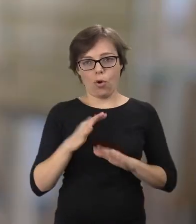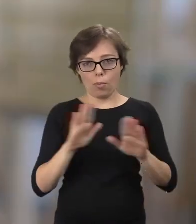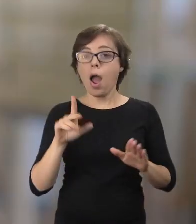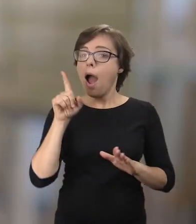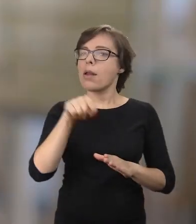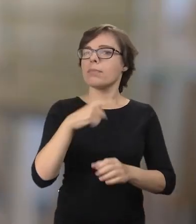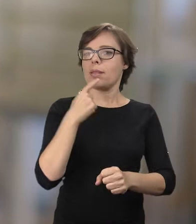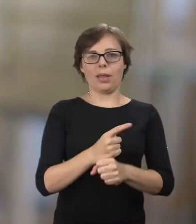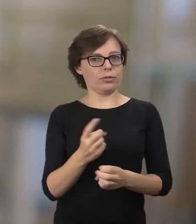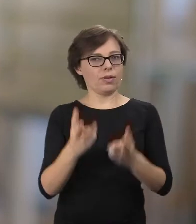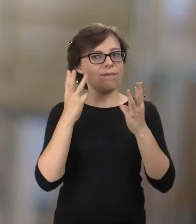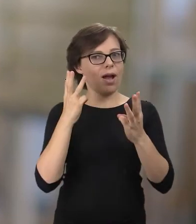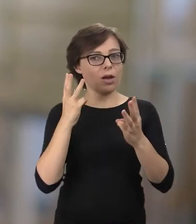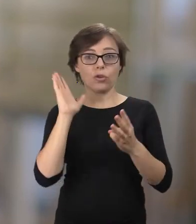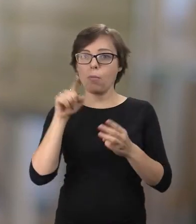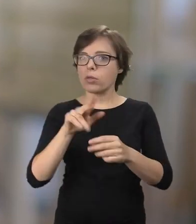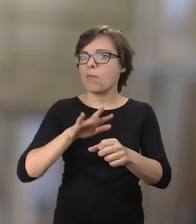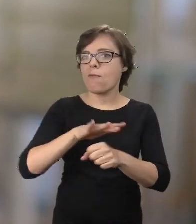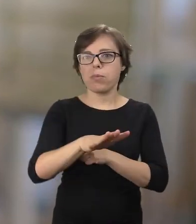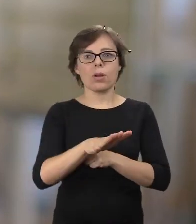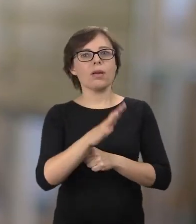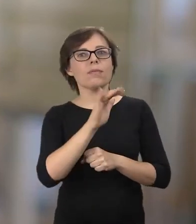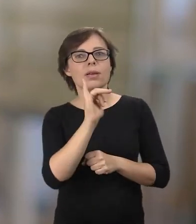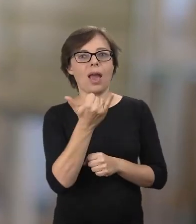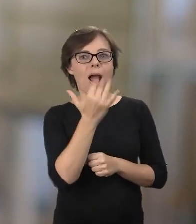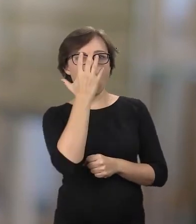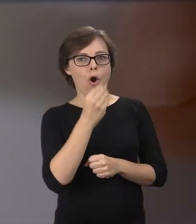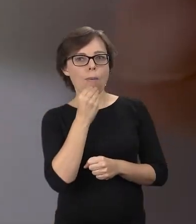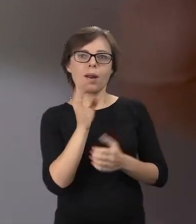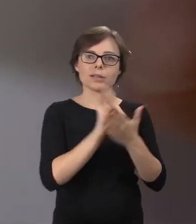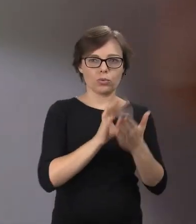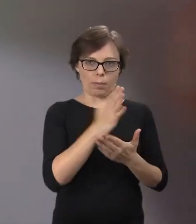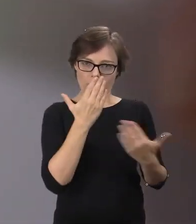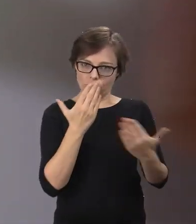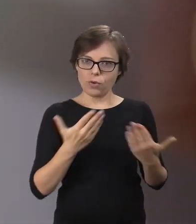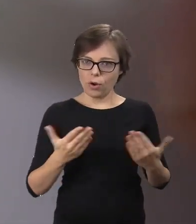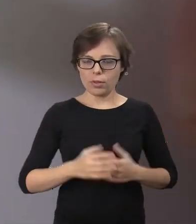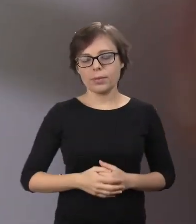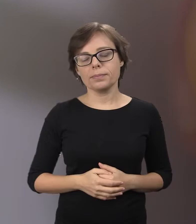są bardzo ważne decyzje wpływające na ostateczny kształt rysunku.